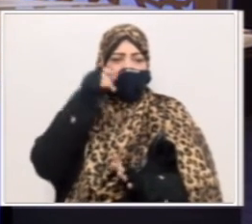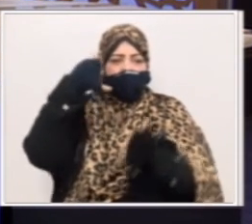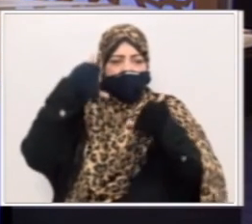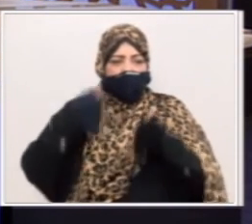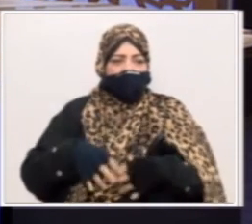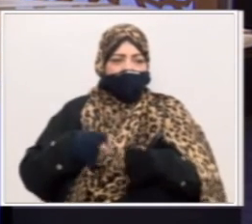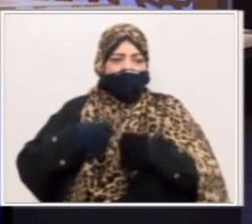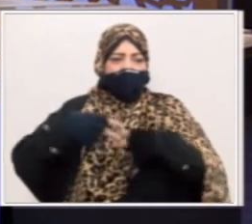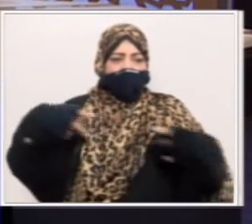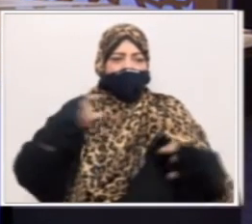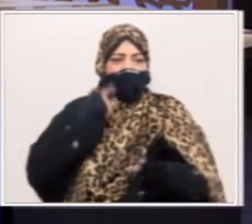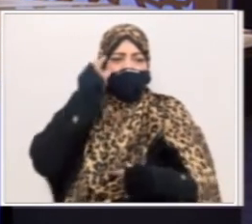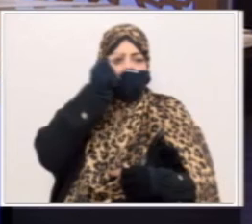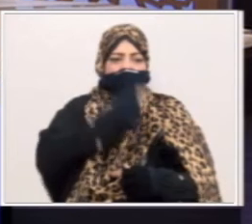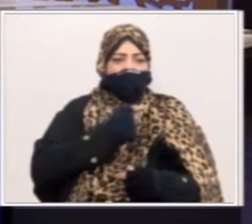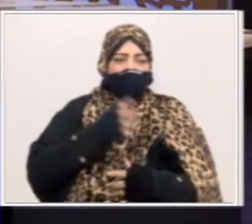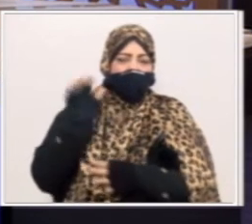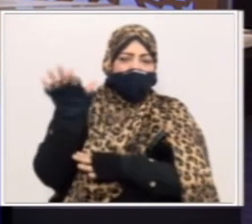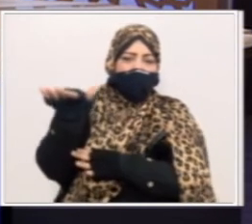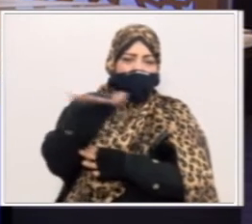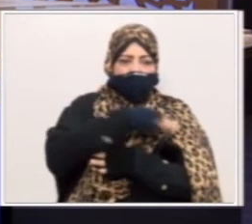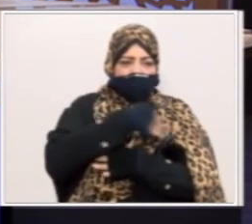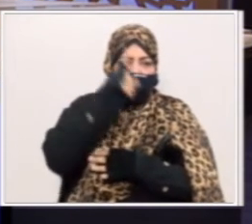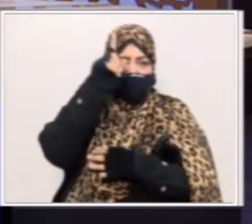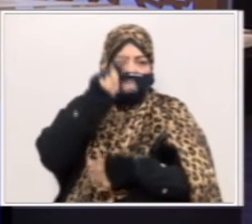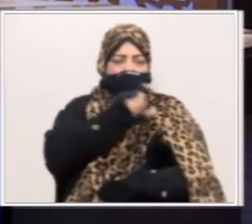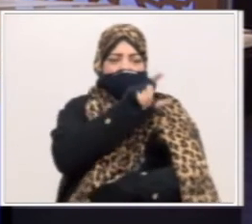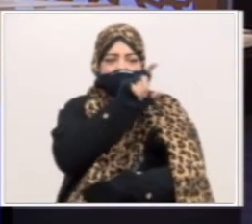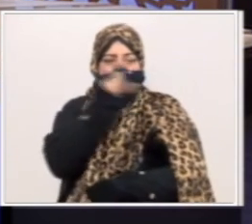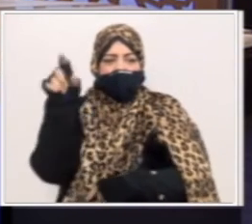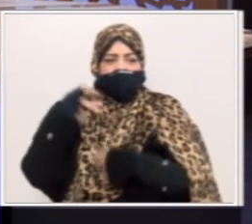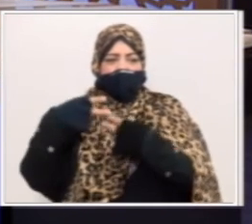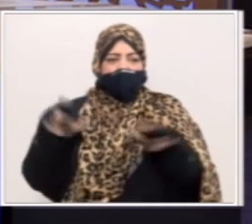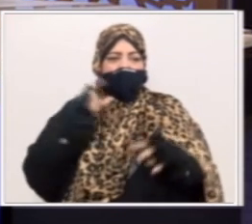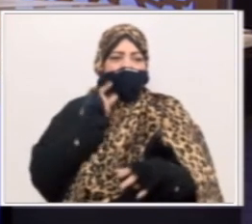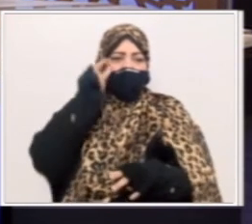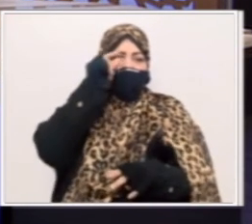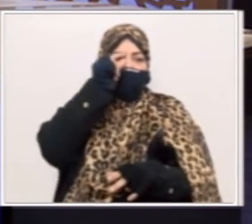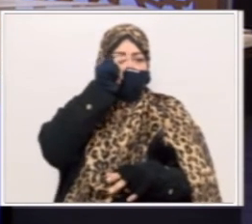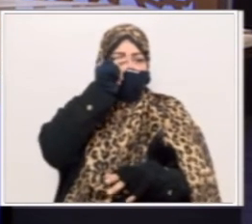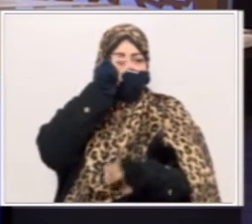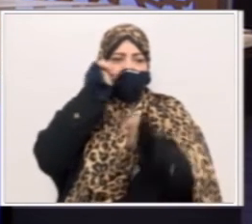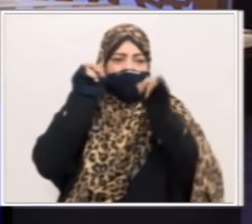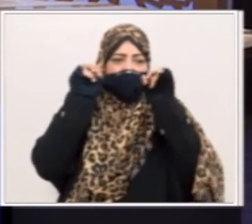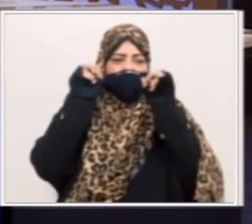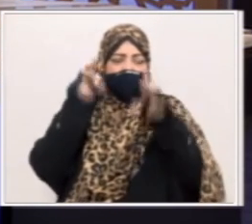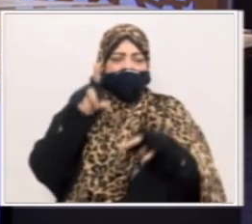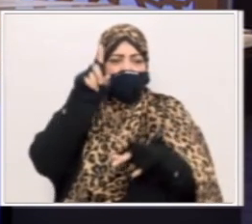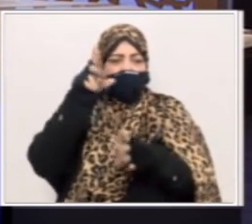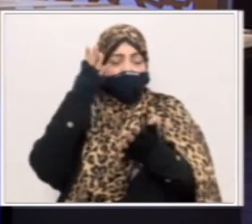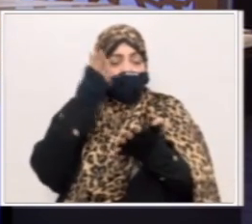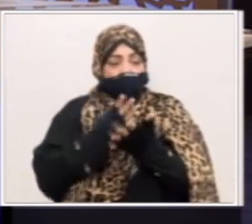دينا، وبين الله عز وجل فيها الحدود والمحارم، وبين فيها حقوق العباد، وبين